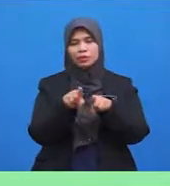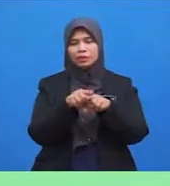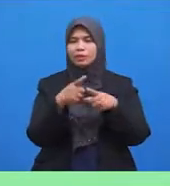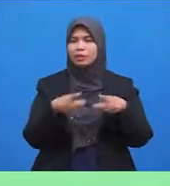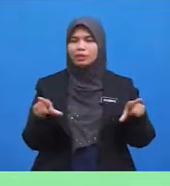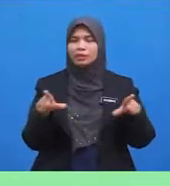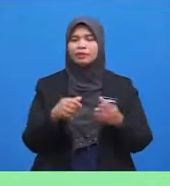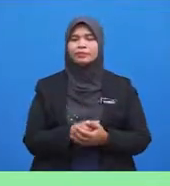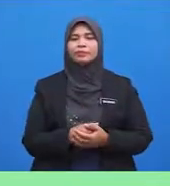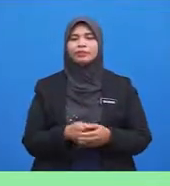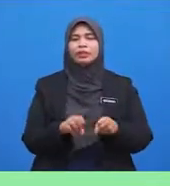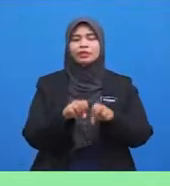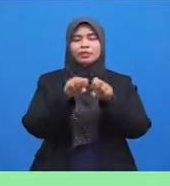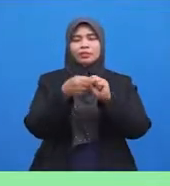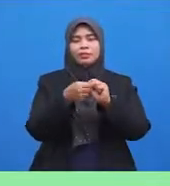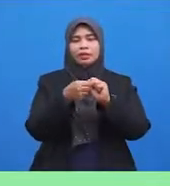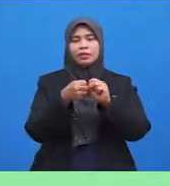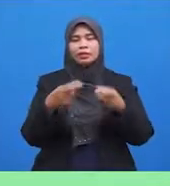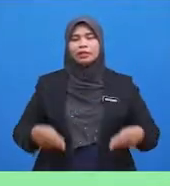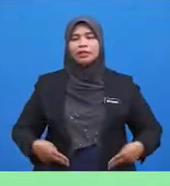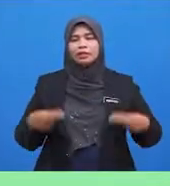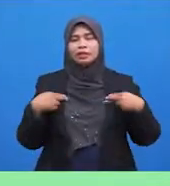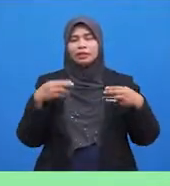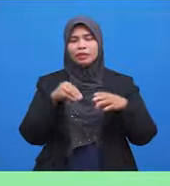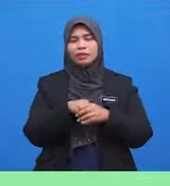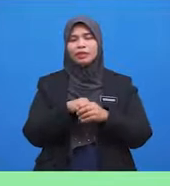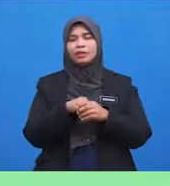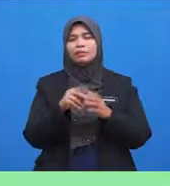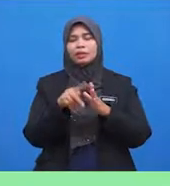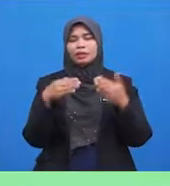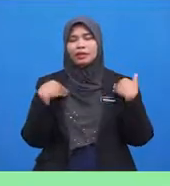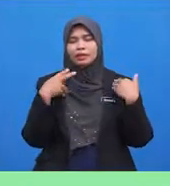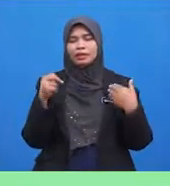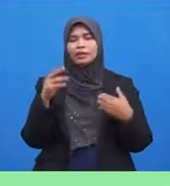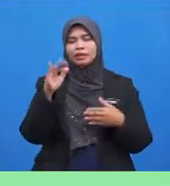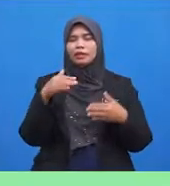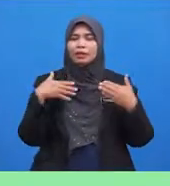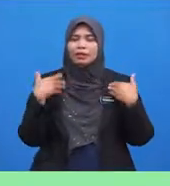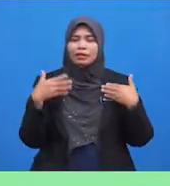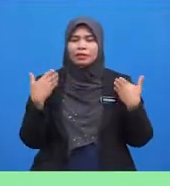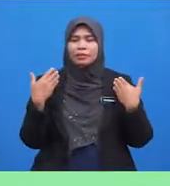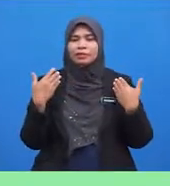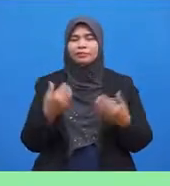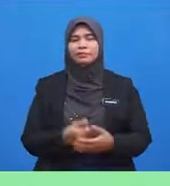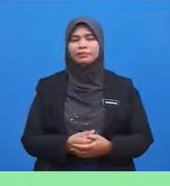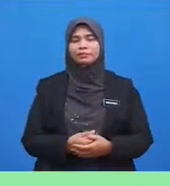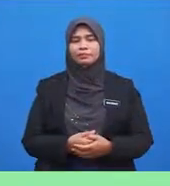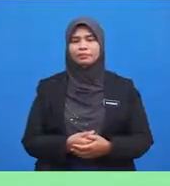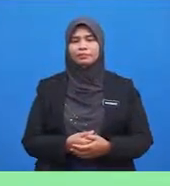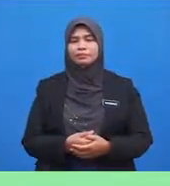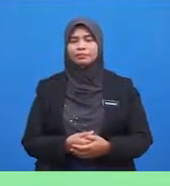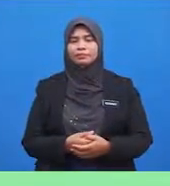lain supaya hidup dalam suasana yang ceria dan gembira.